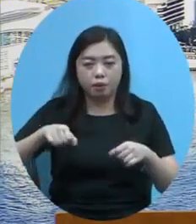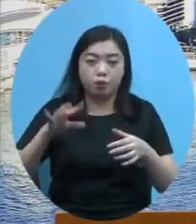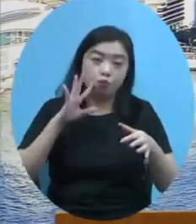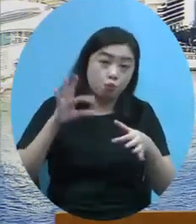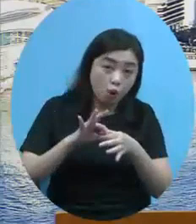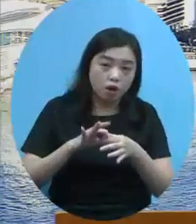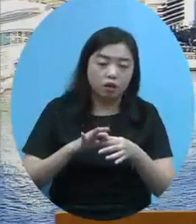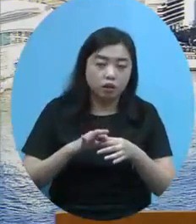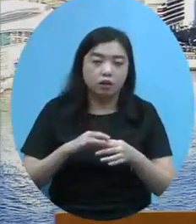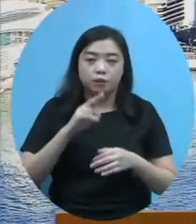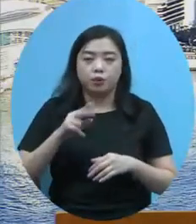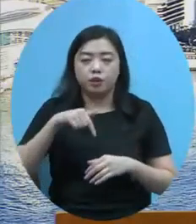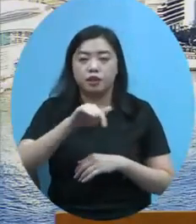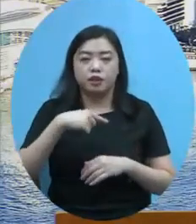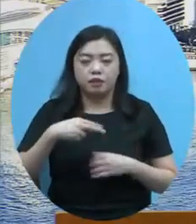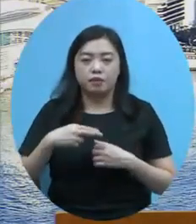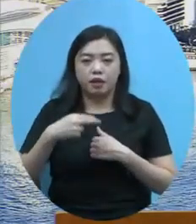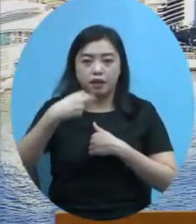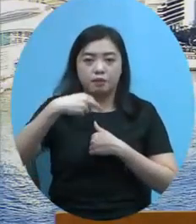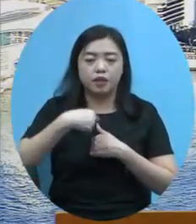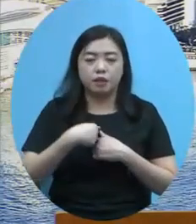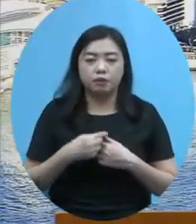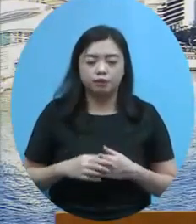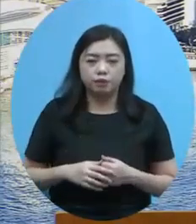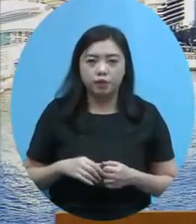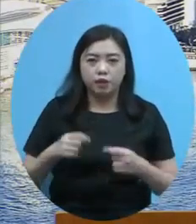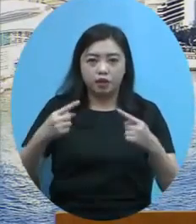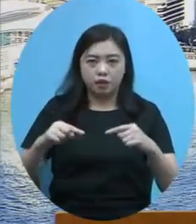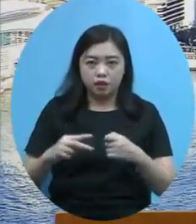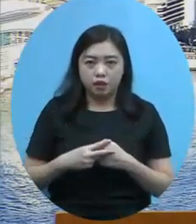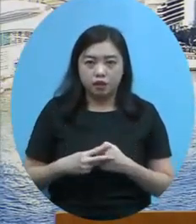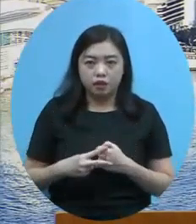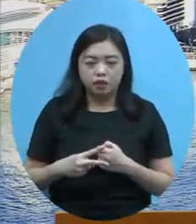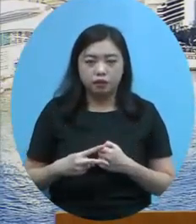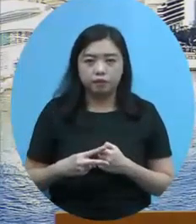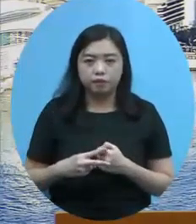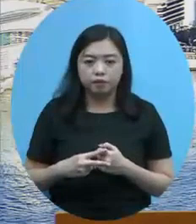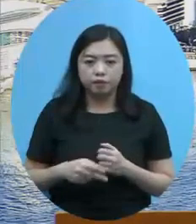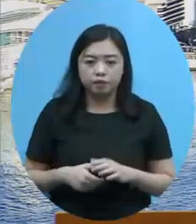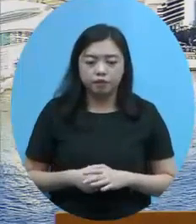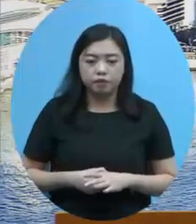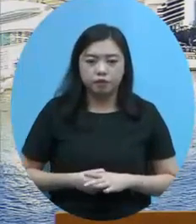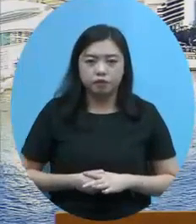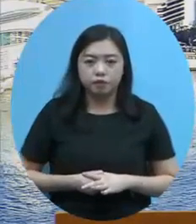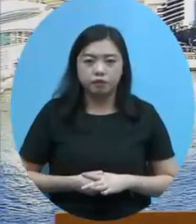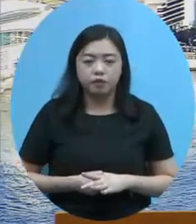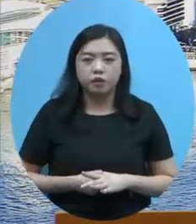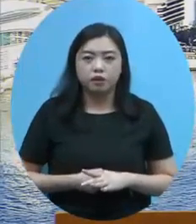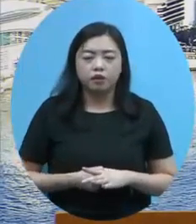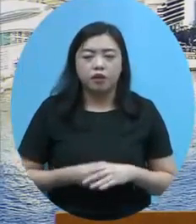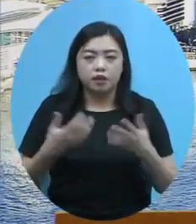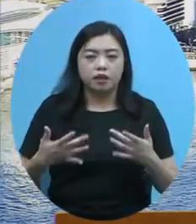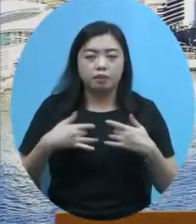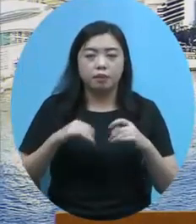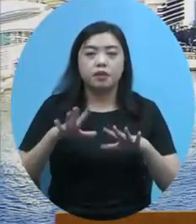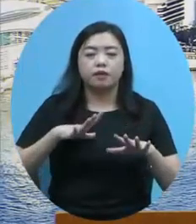嘅職員咧做一個嘅檢測嘅。咁第二個問題就係即係現時嗰個疫情個走勢啦。